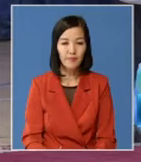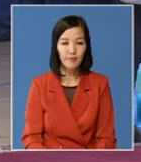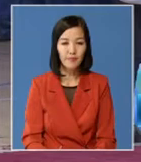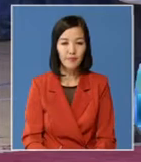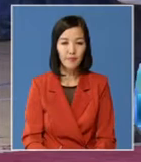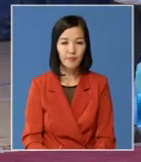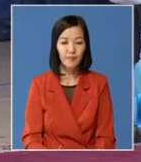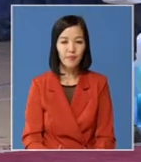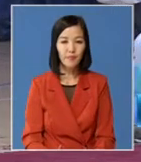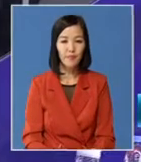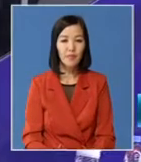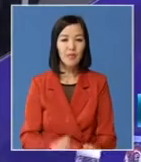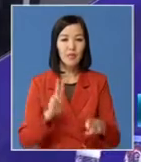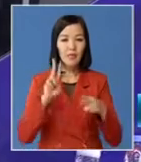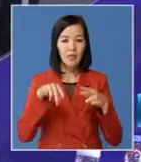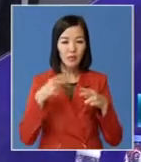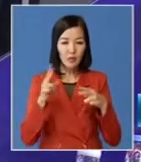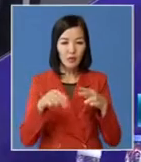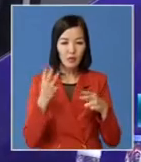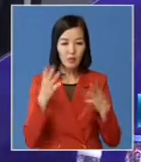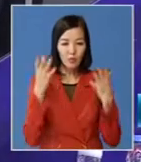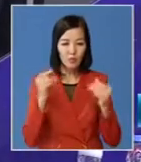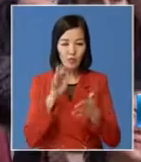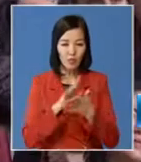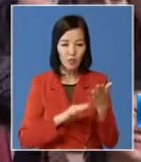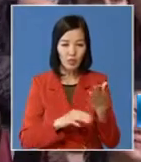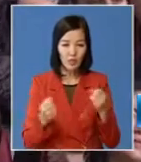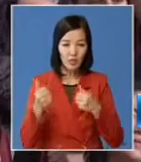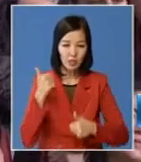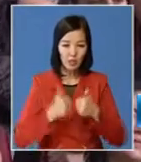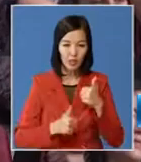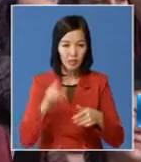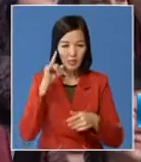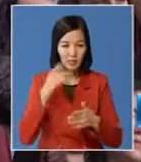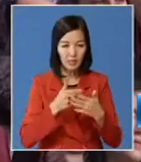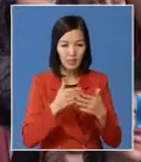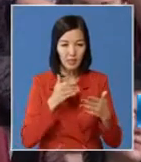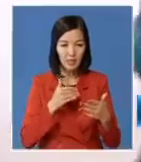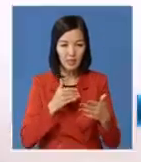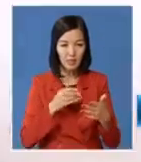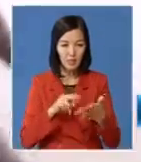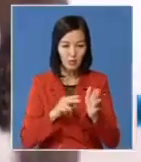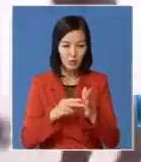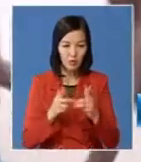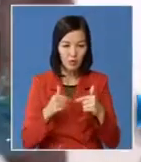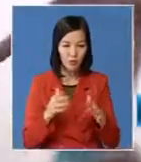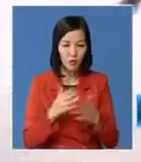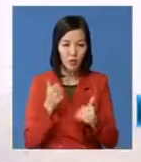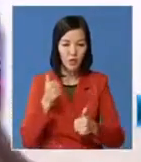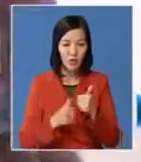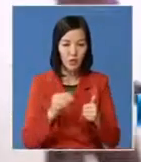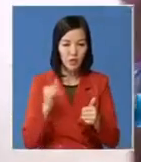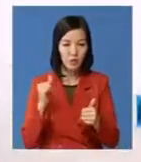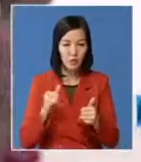Көркем гимнастшылар бәсекесі жастар спорт сарайында 3 күн бойы өтеді. Бұл жарыс Қазақстан чемпионаты алдында жоспарлы түрде ұйымдастырылып отыр. Нақ осы сайыста Жетісу